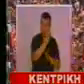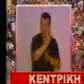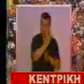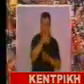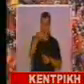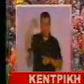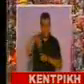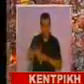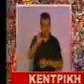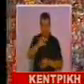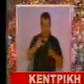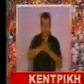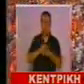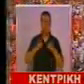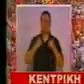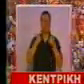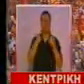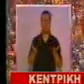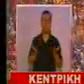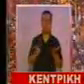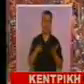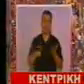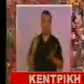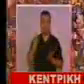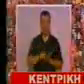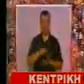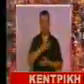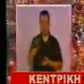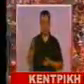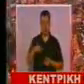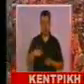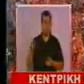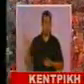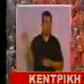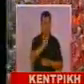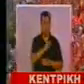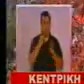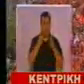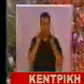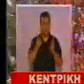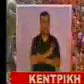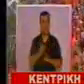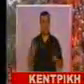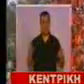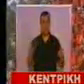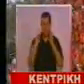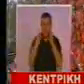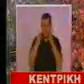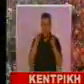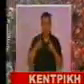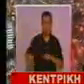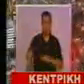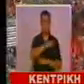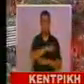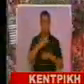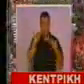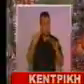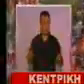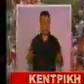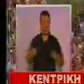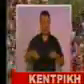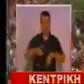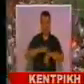γίνεται. Καλούμε λοιπόν το λαό να δει καθαρά αυτό που συντελείται μπροστά στα μάτια του. Η άρχουσα τάξη με